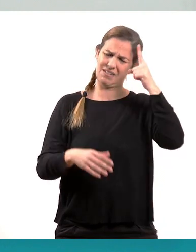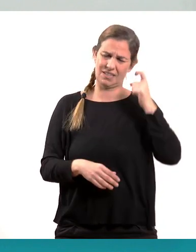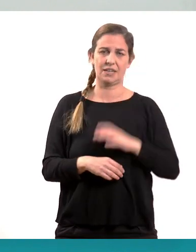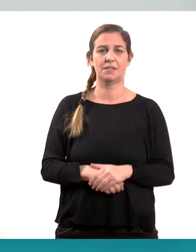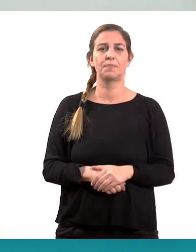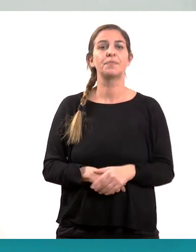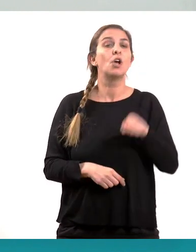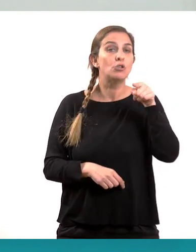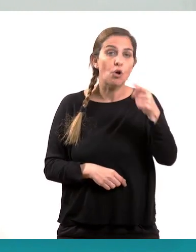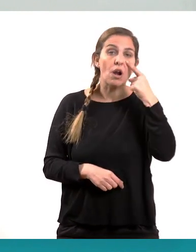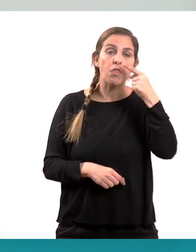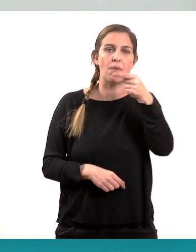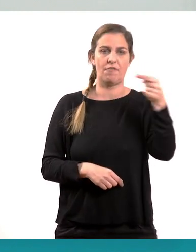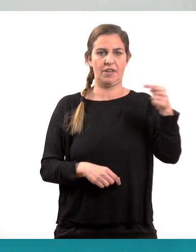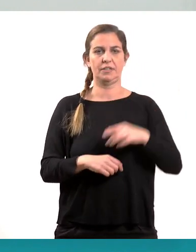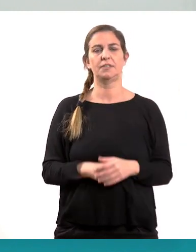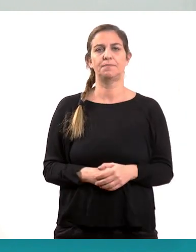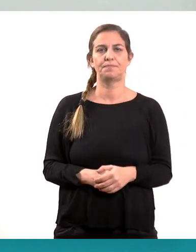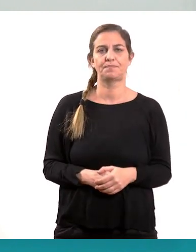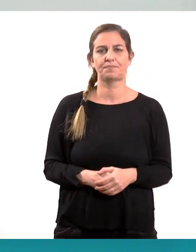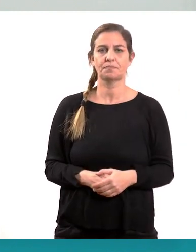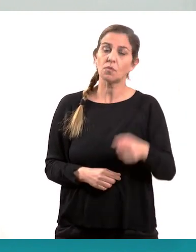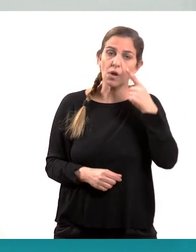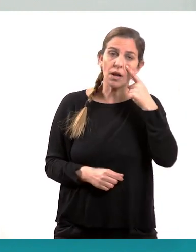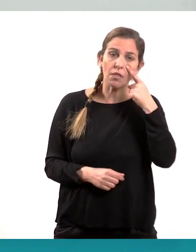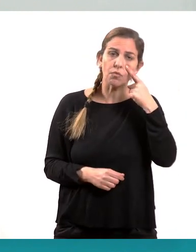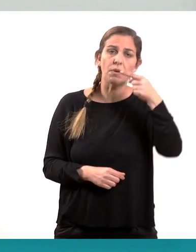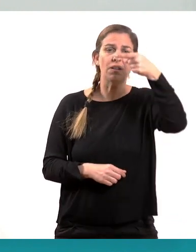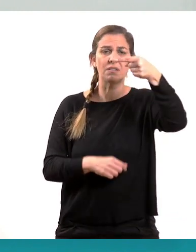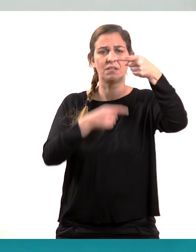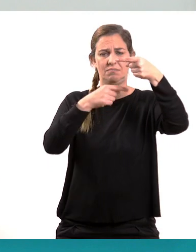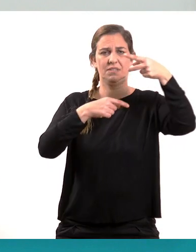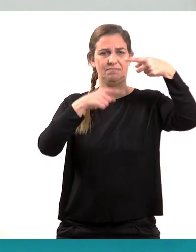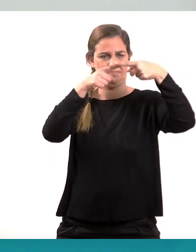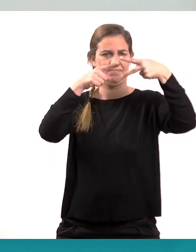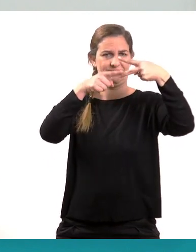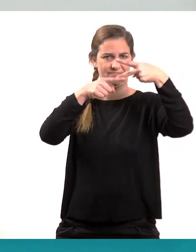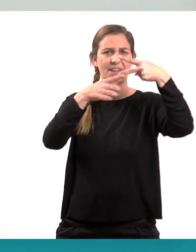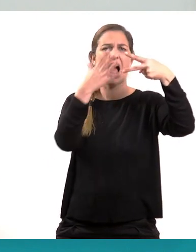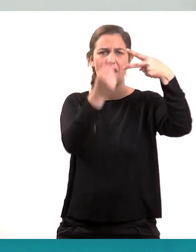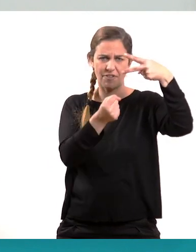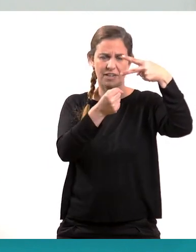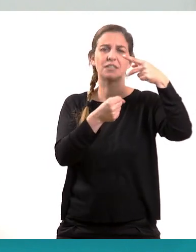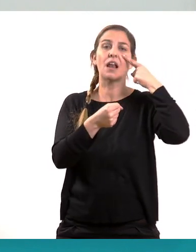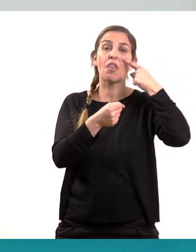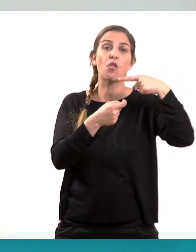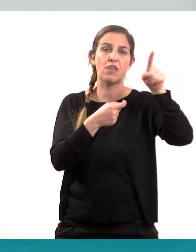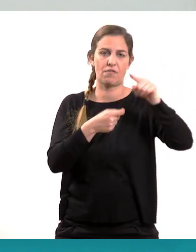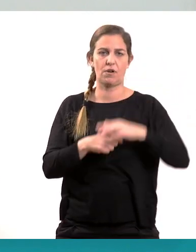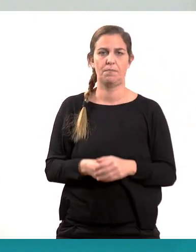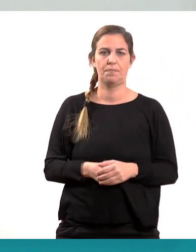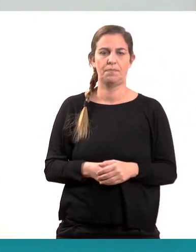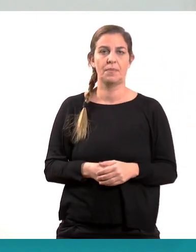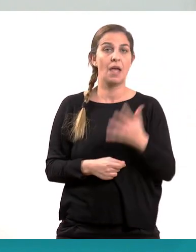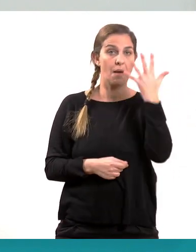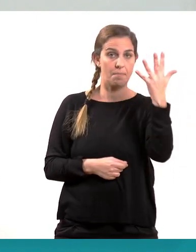τον μειωτέο τον αριθμό, να βγάλουμε τον αφαιρεταίο για να βρούμε ποια είναι η διαφορά. 9 από 5. Πάλι